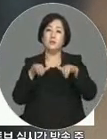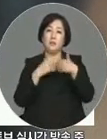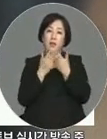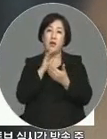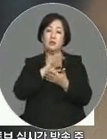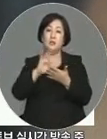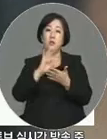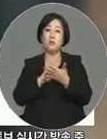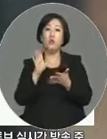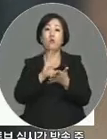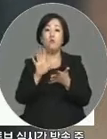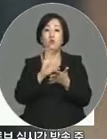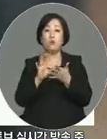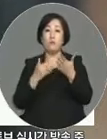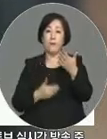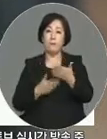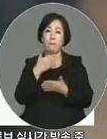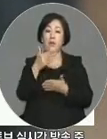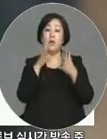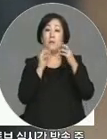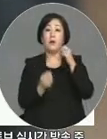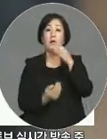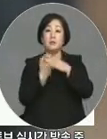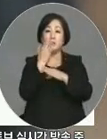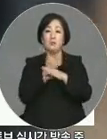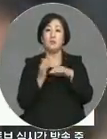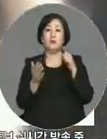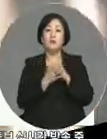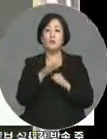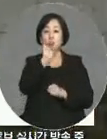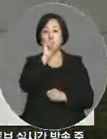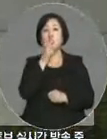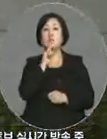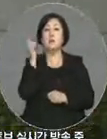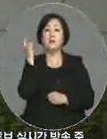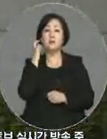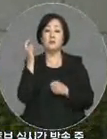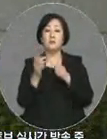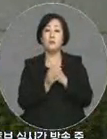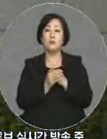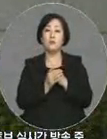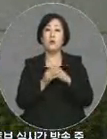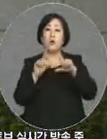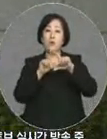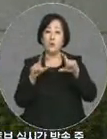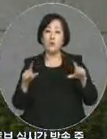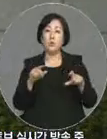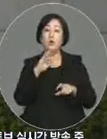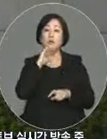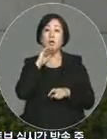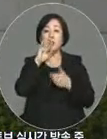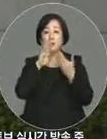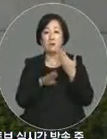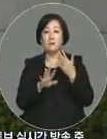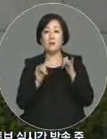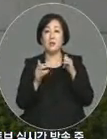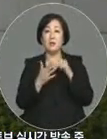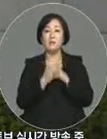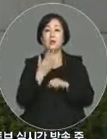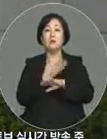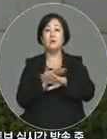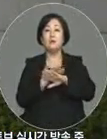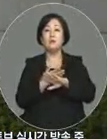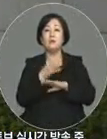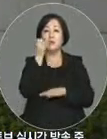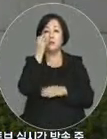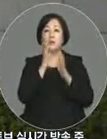파는 분들도 계시거든요. 그런 게 되게 안 좋다고. 문제는 미성년자가 부모에게 알리지 않고 낯선 사람과